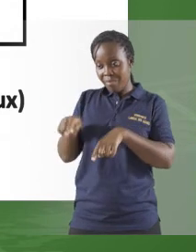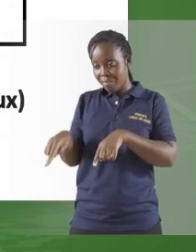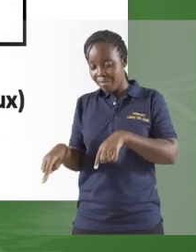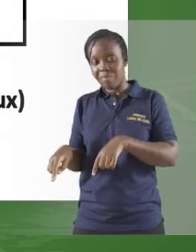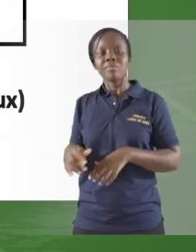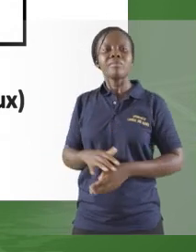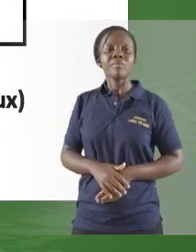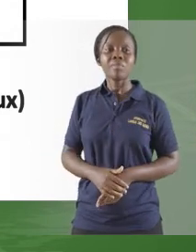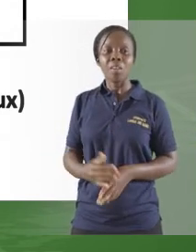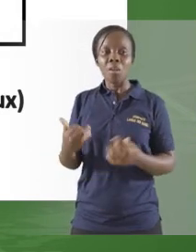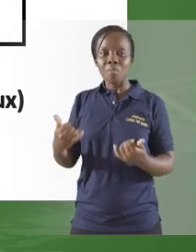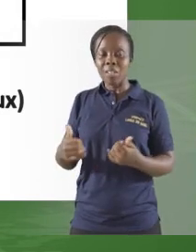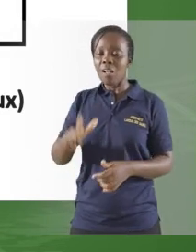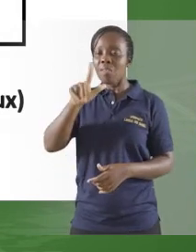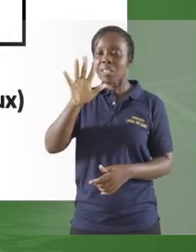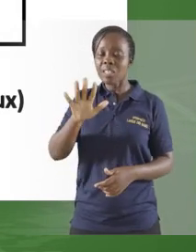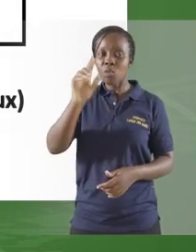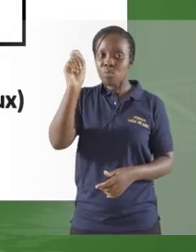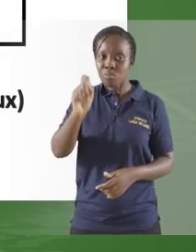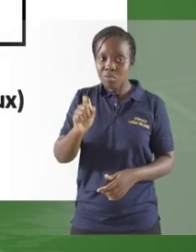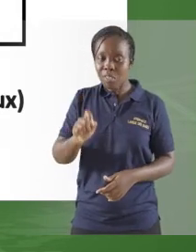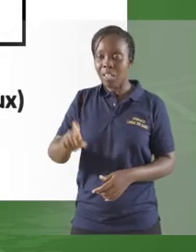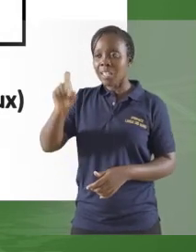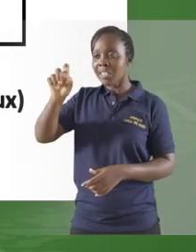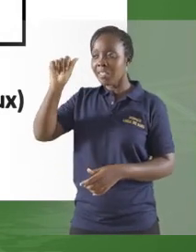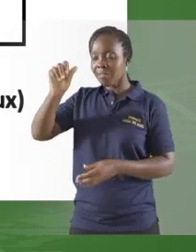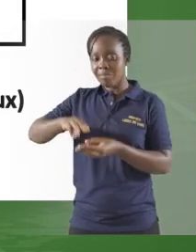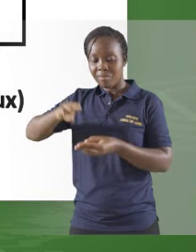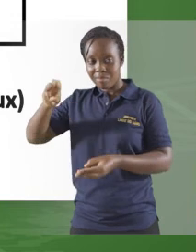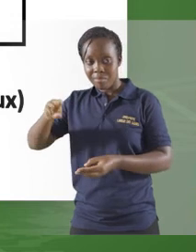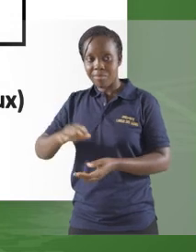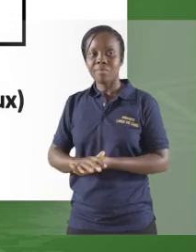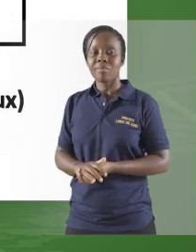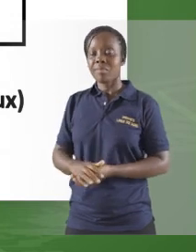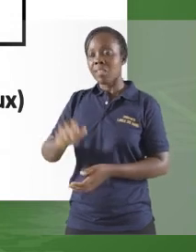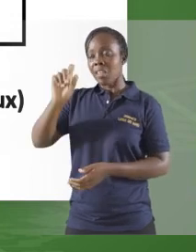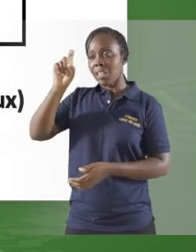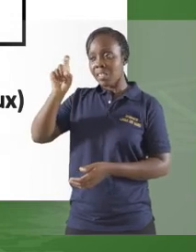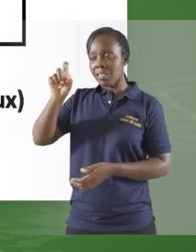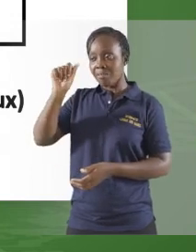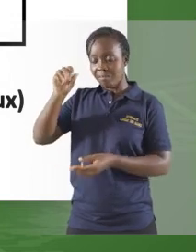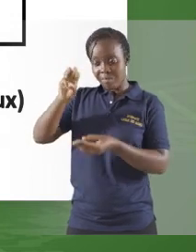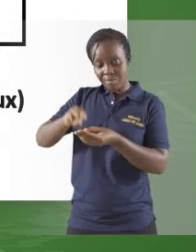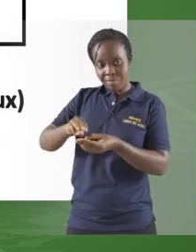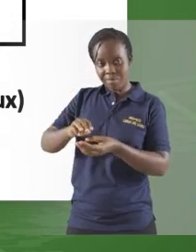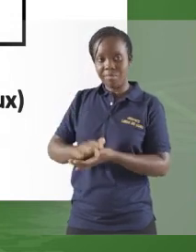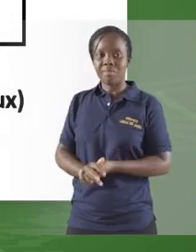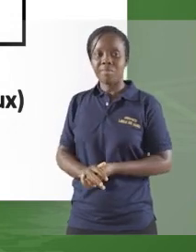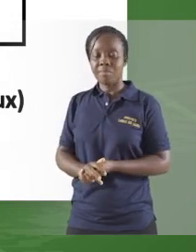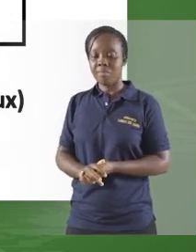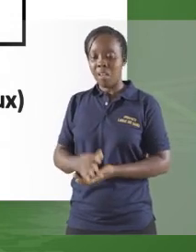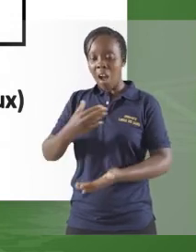Nous avons ici cette fois-ci 25% X grand A, X petit a.